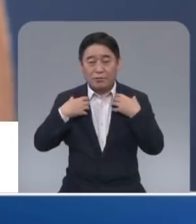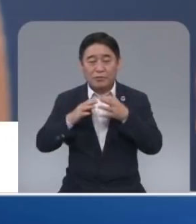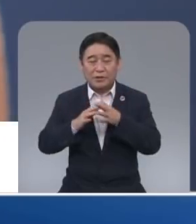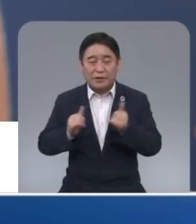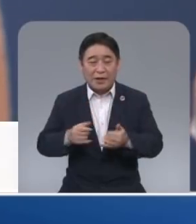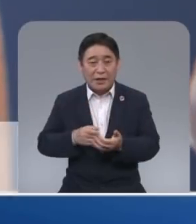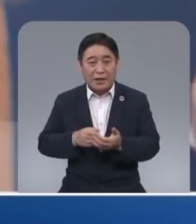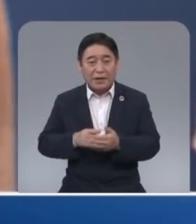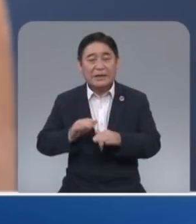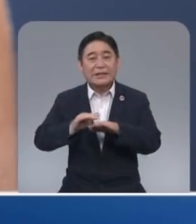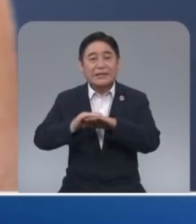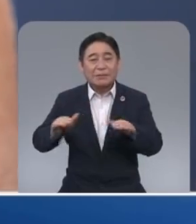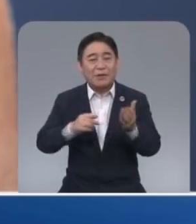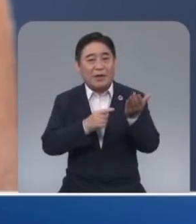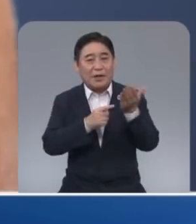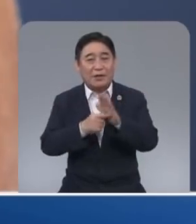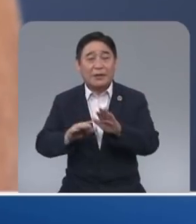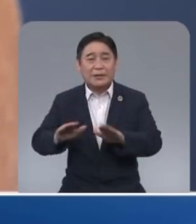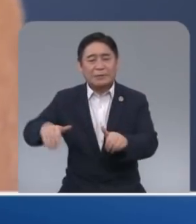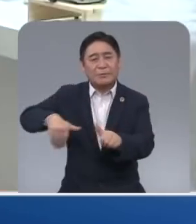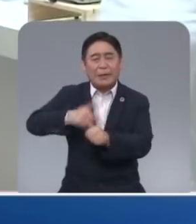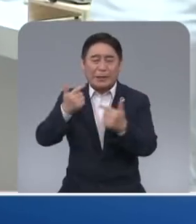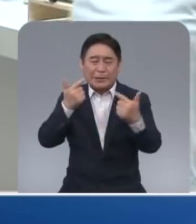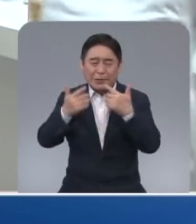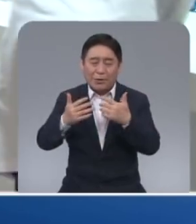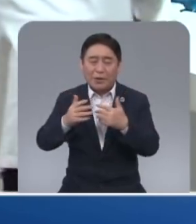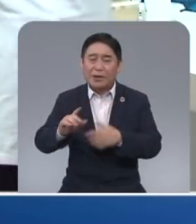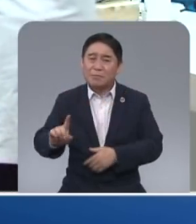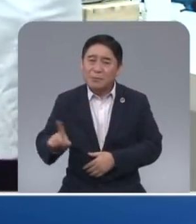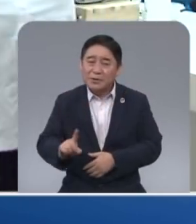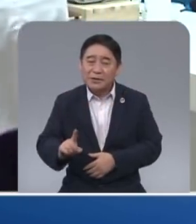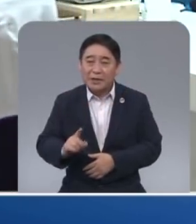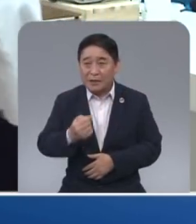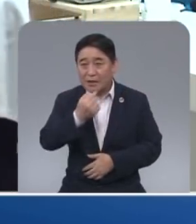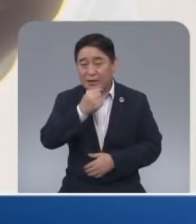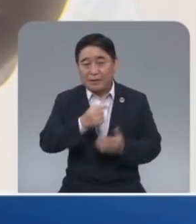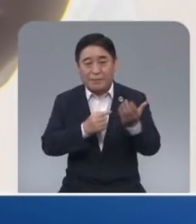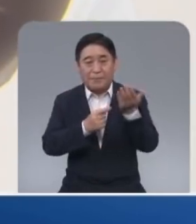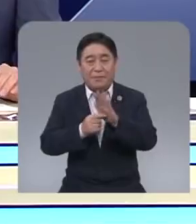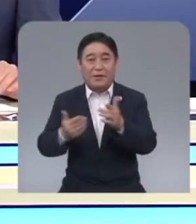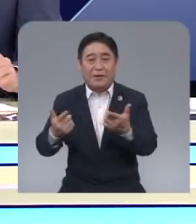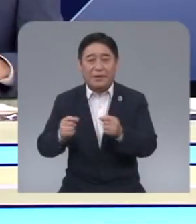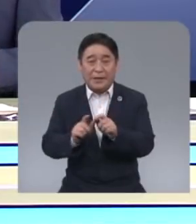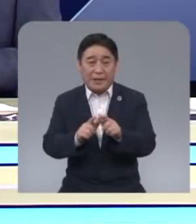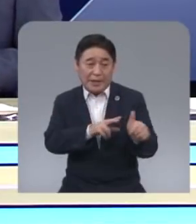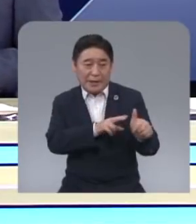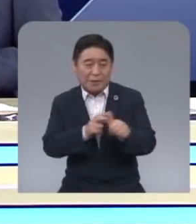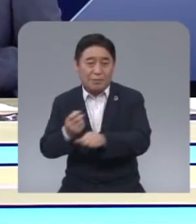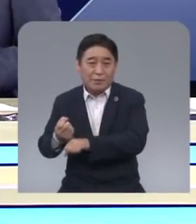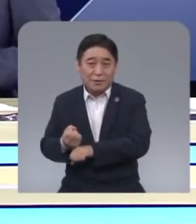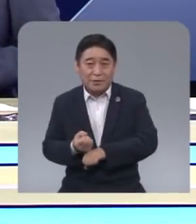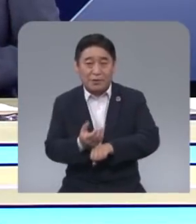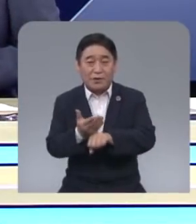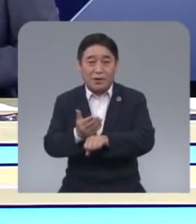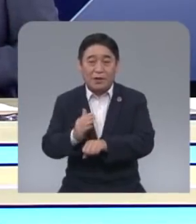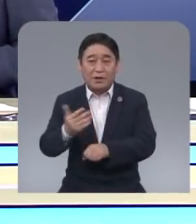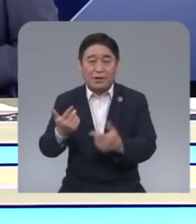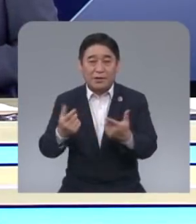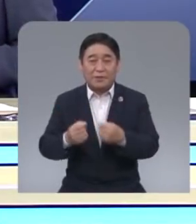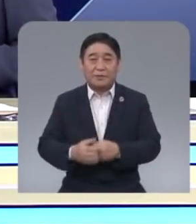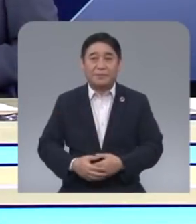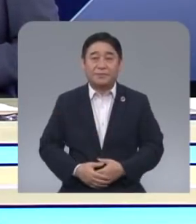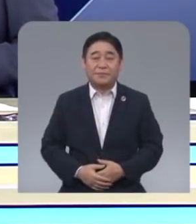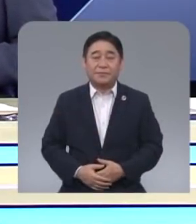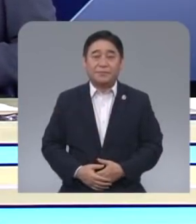국민들한테 제시해서 현재 상황이 정확하게 어떤 상황인지를 좀 밝혀야 될 것 같습니다. 예, 다양한 정보를 좀 전해줘야 할 것 같다